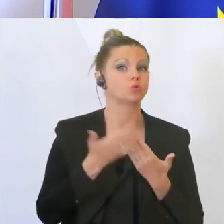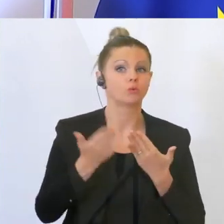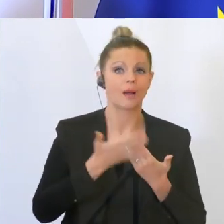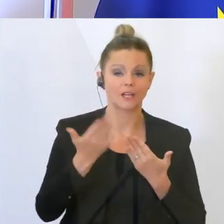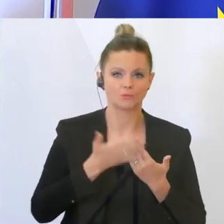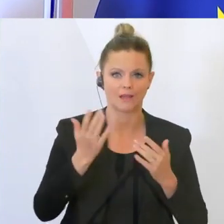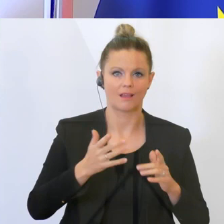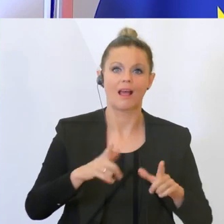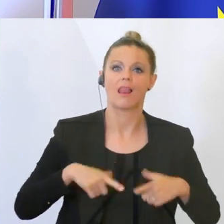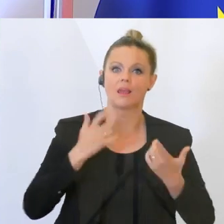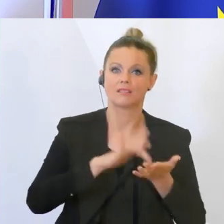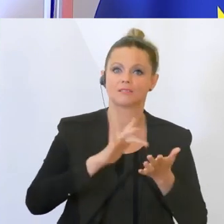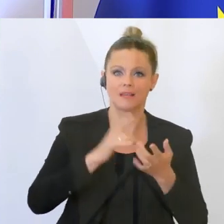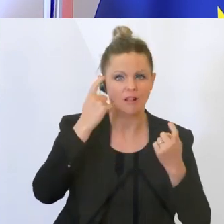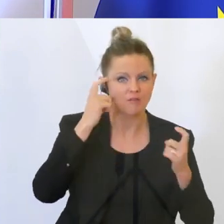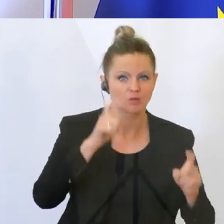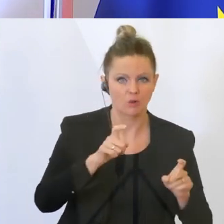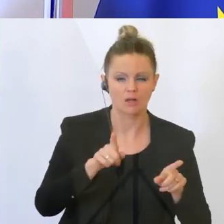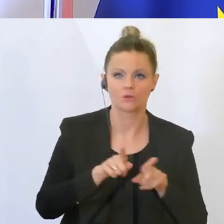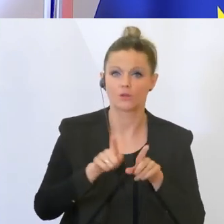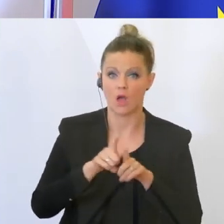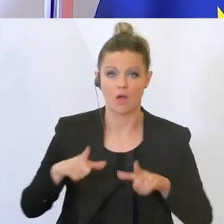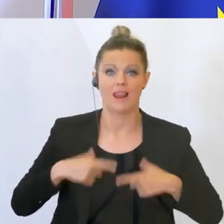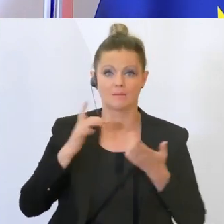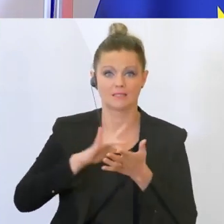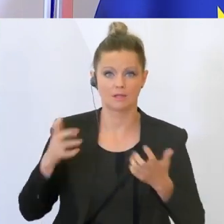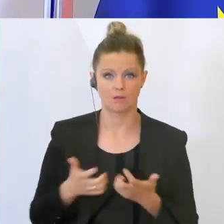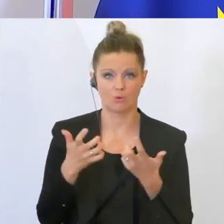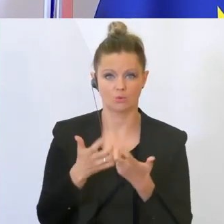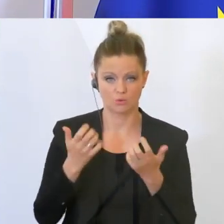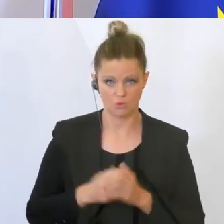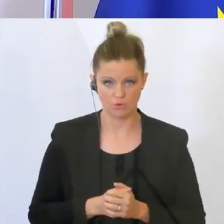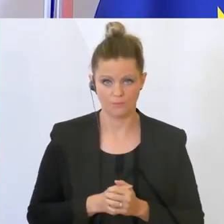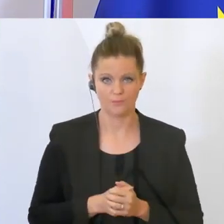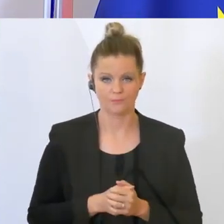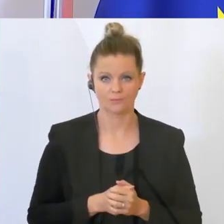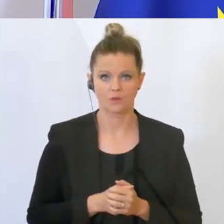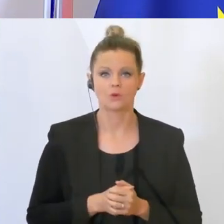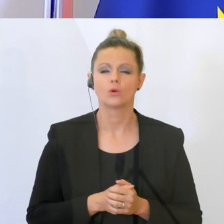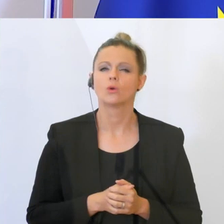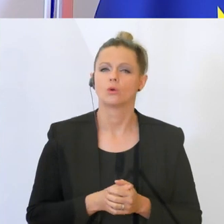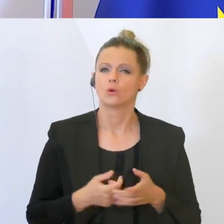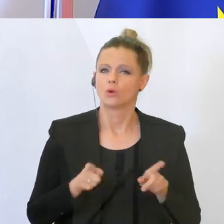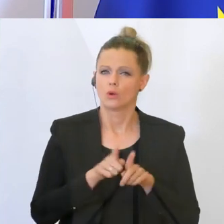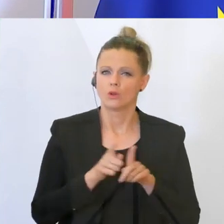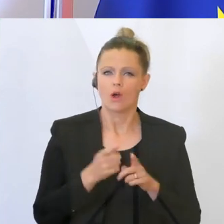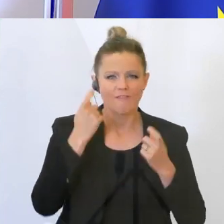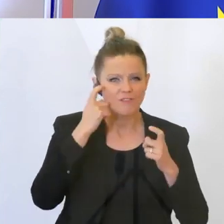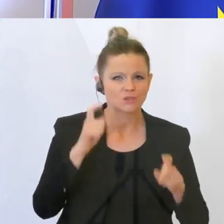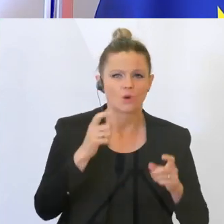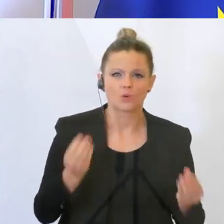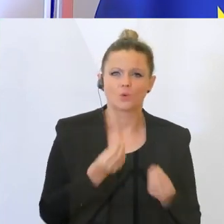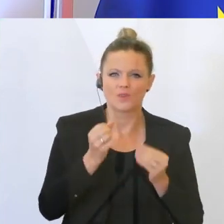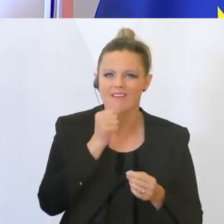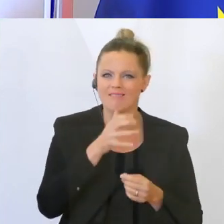Beispiele Lebensmittelversorgung und Lebensmittelproduktion. Und die Versorgung mit den Gütern des täglichen